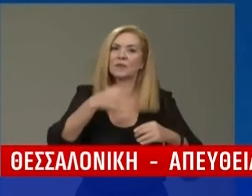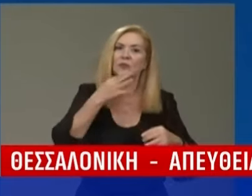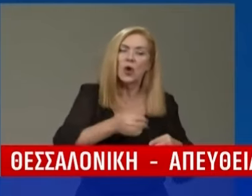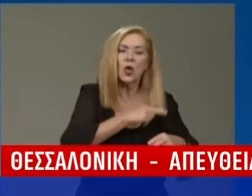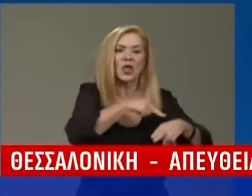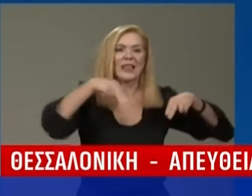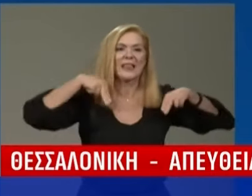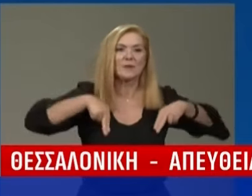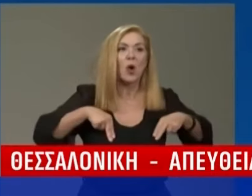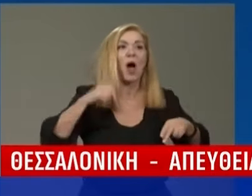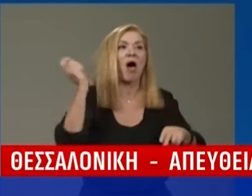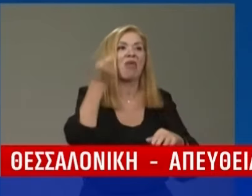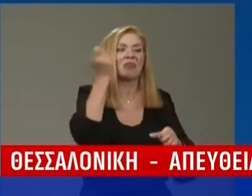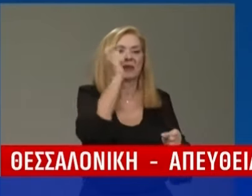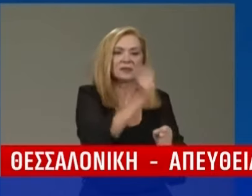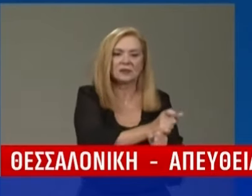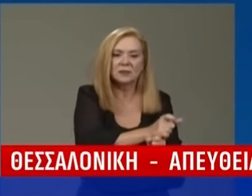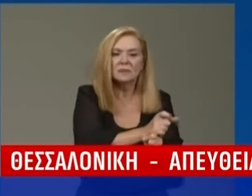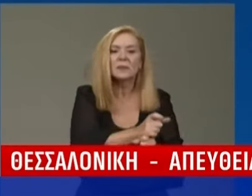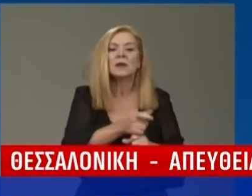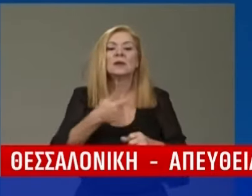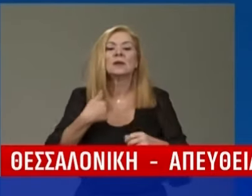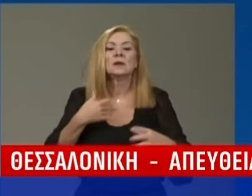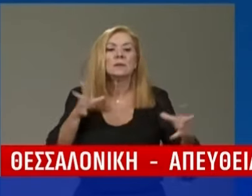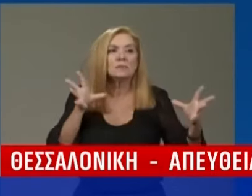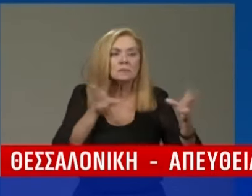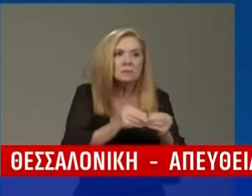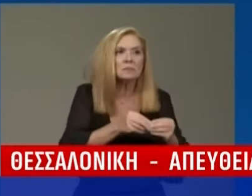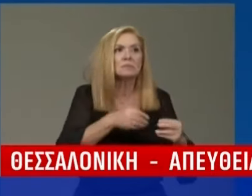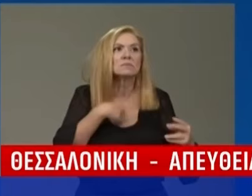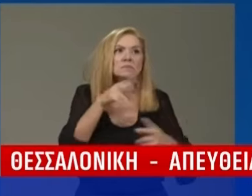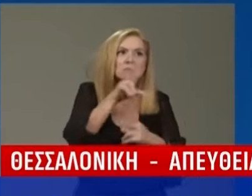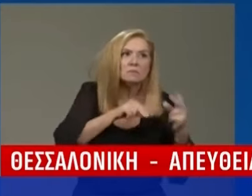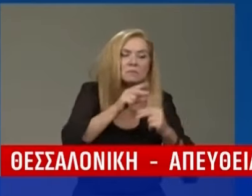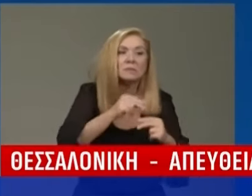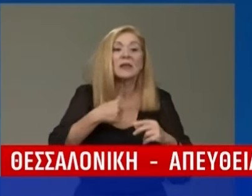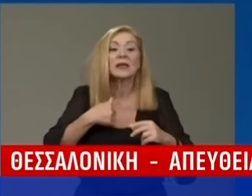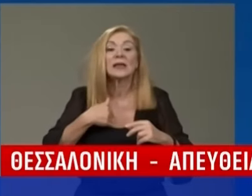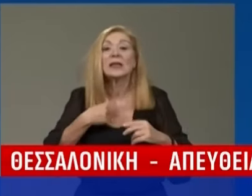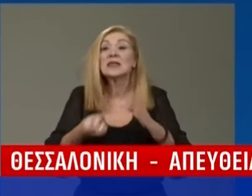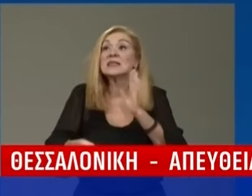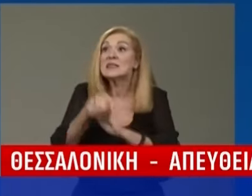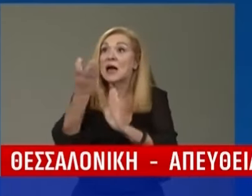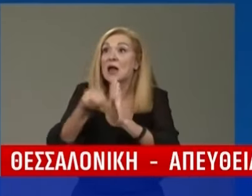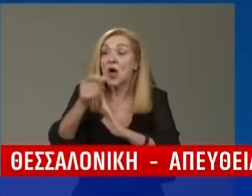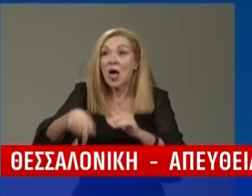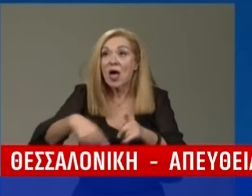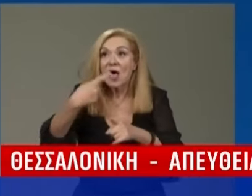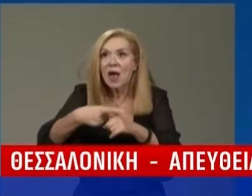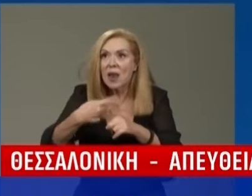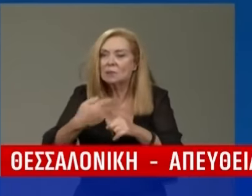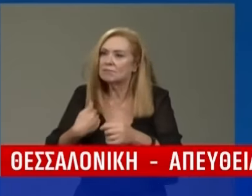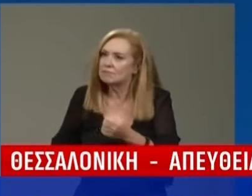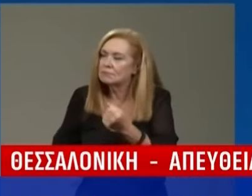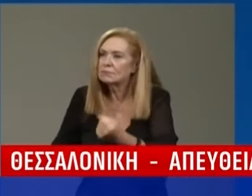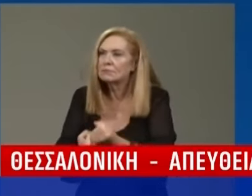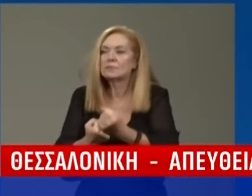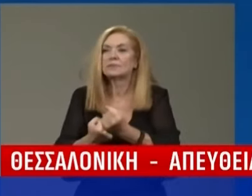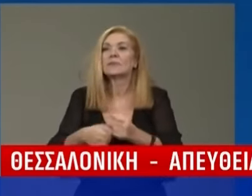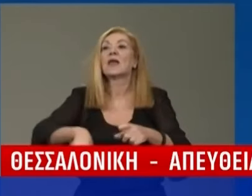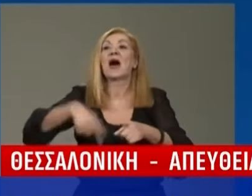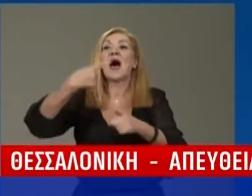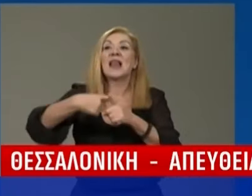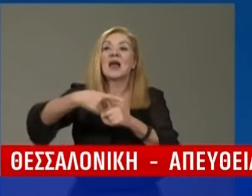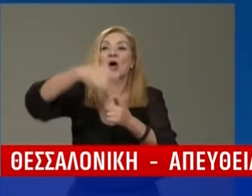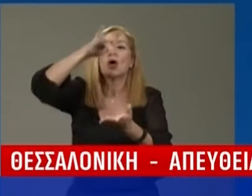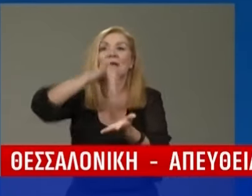Υπουργό Εθνικής Άμυνας αποδίδουμε τόσο μεγάλη σημασία στη στήριξη της ελληνικής καινοτομίας. Το Ελληνικό Κέντρο Αμυντικής